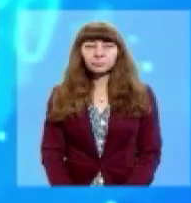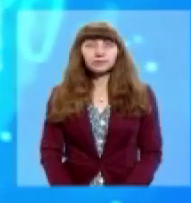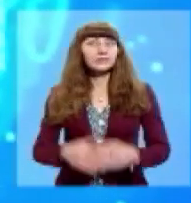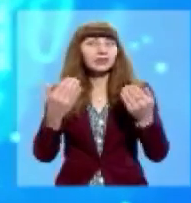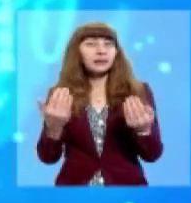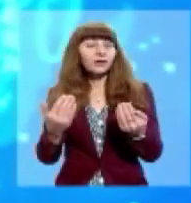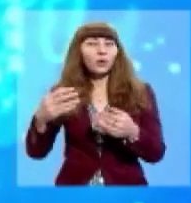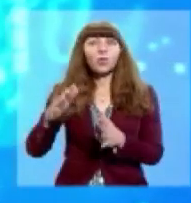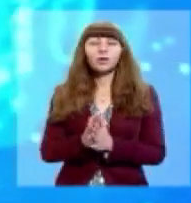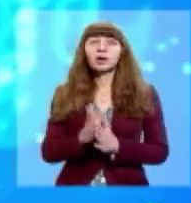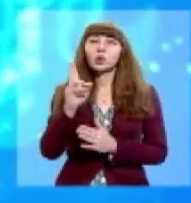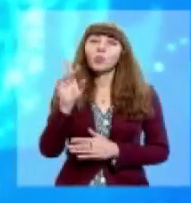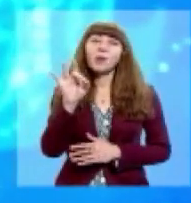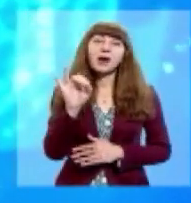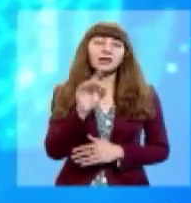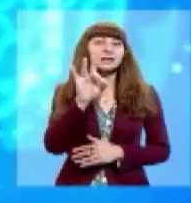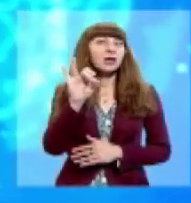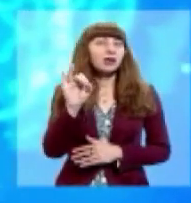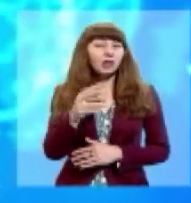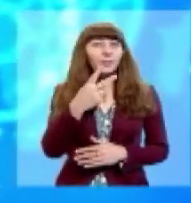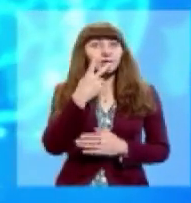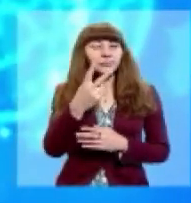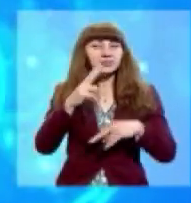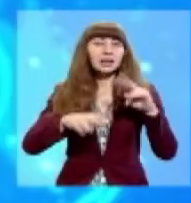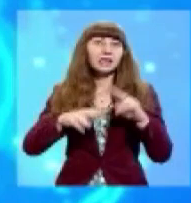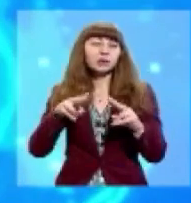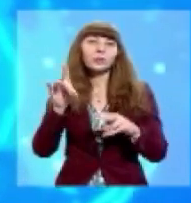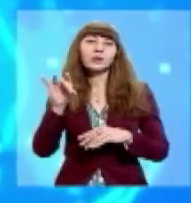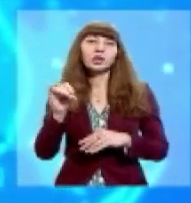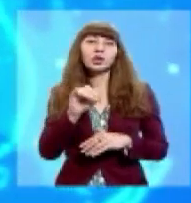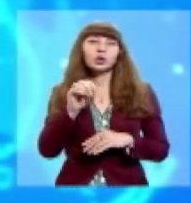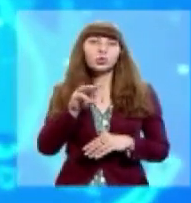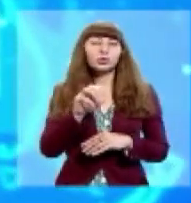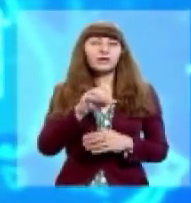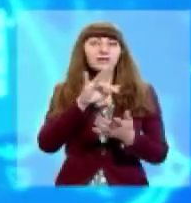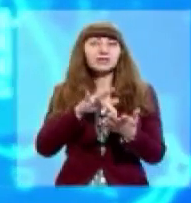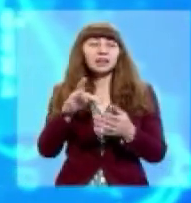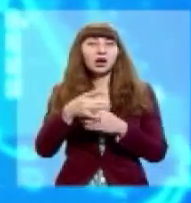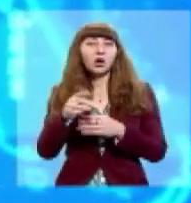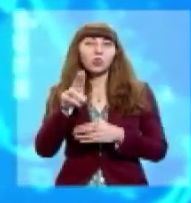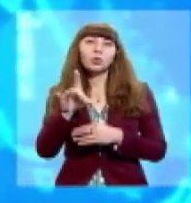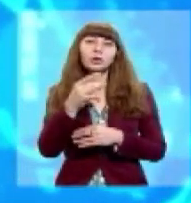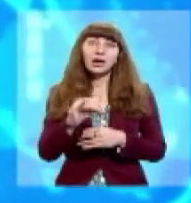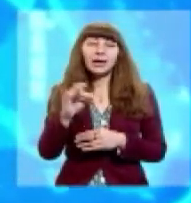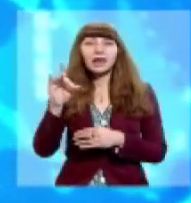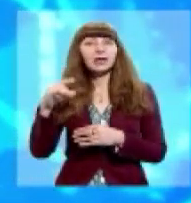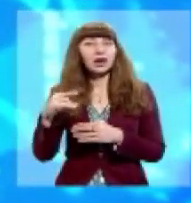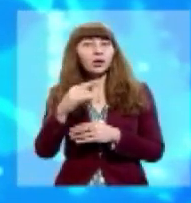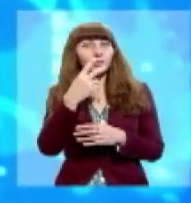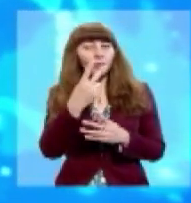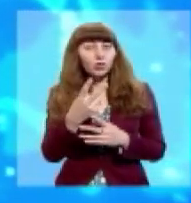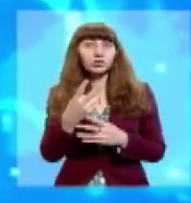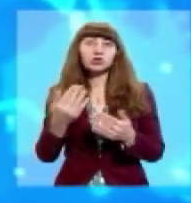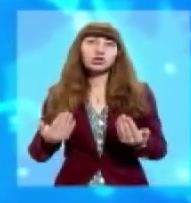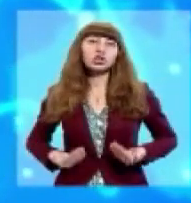Бүгін өңір басшысы Құмар Ақсақалов облыс орталығындағы баспана құрылысының жұмысымен танысты. Ол Қонай және Әуежай шағын